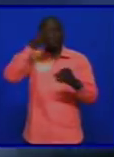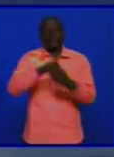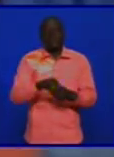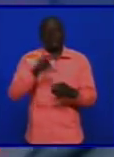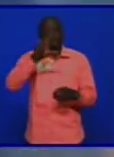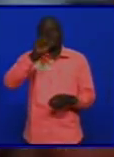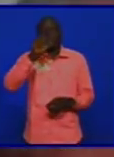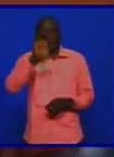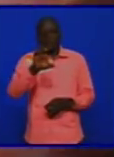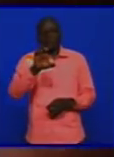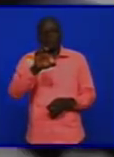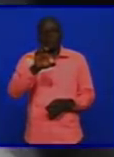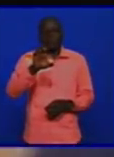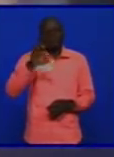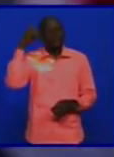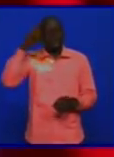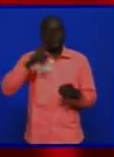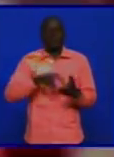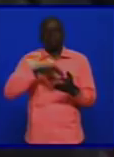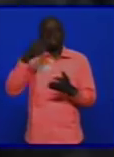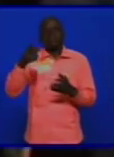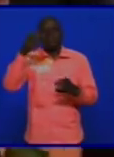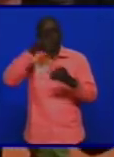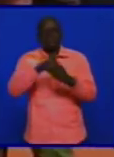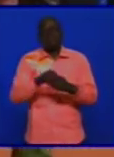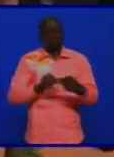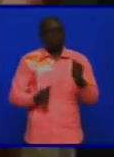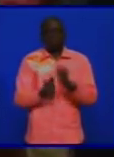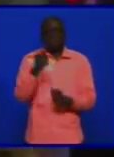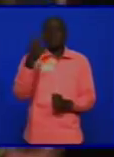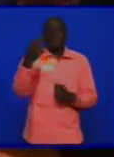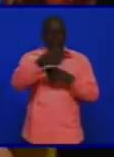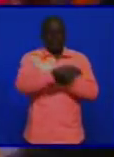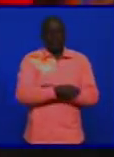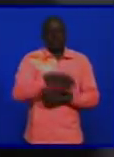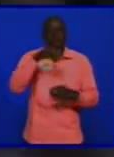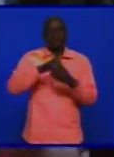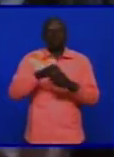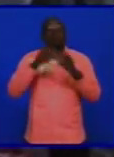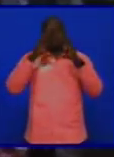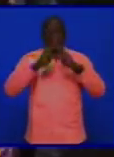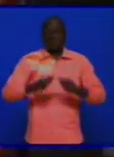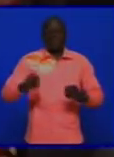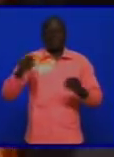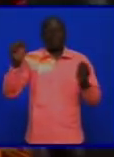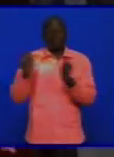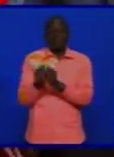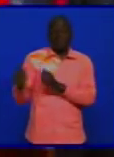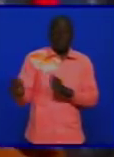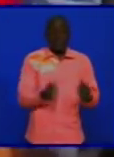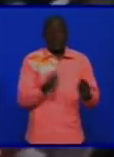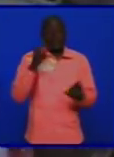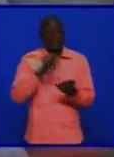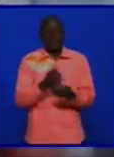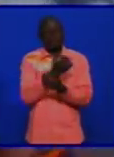Tanzanie. Le rescapé est resté coincé durant près de deux jours dans un compartiment du navire encore rempli d'air. C'est ce qui lui a sauvé la